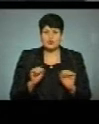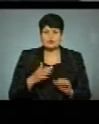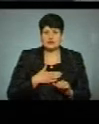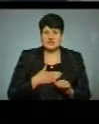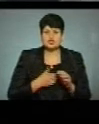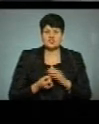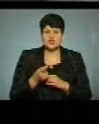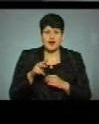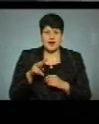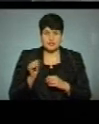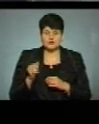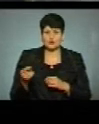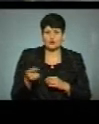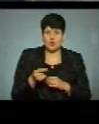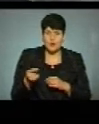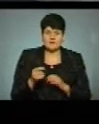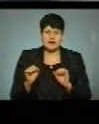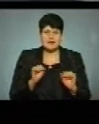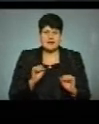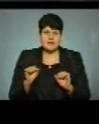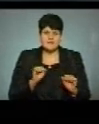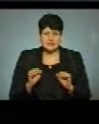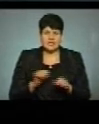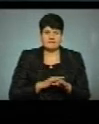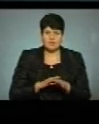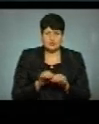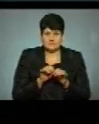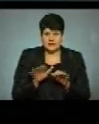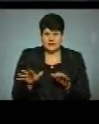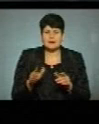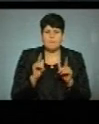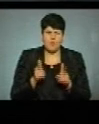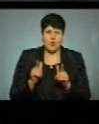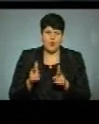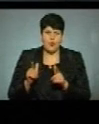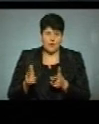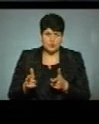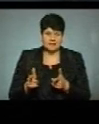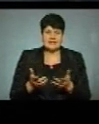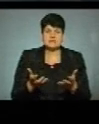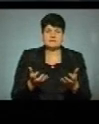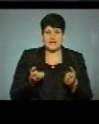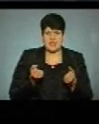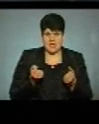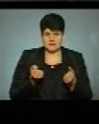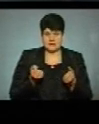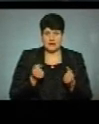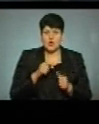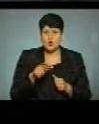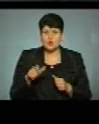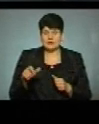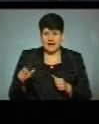що Тернопільщина, керівники виконавчої гілки погодились прийняти